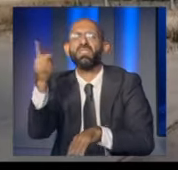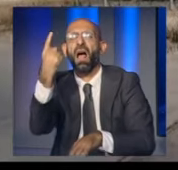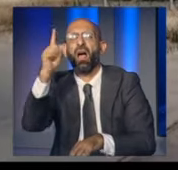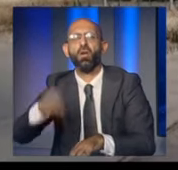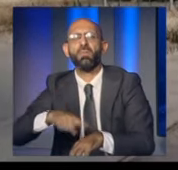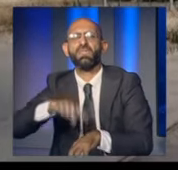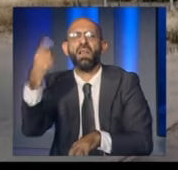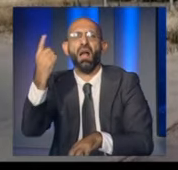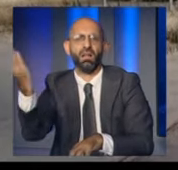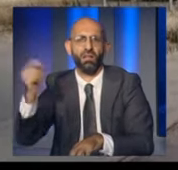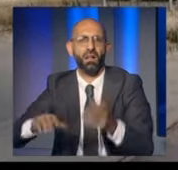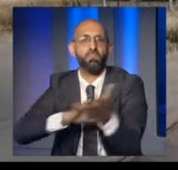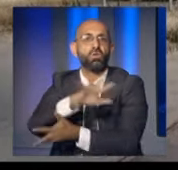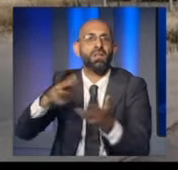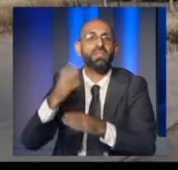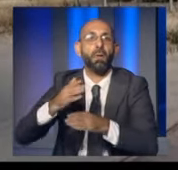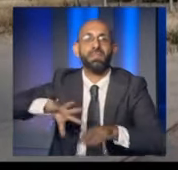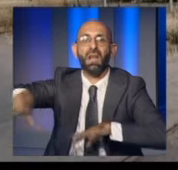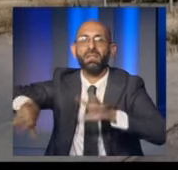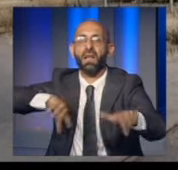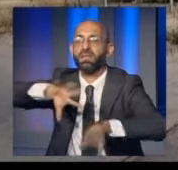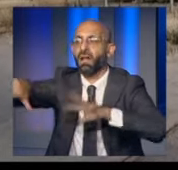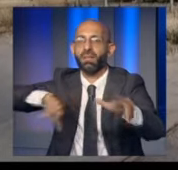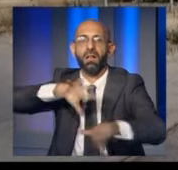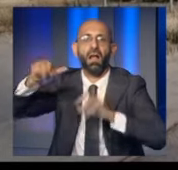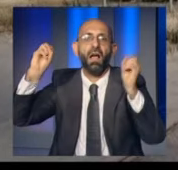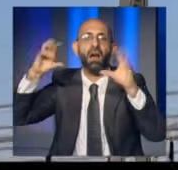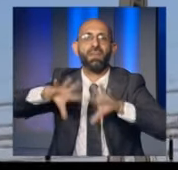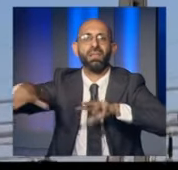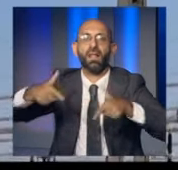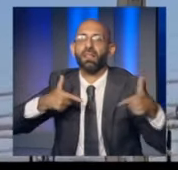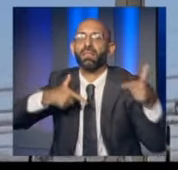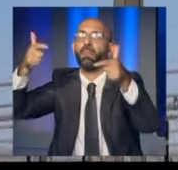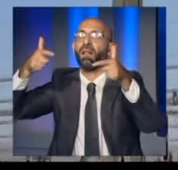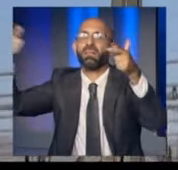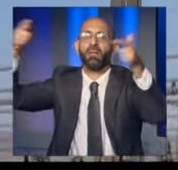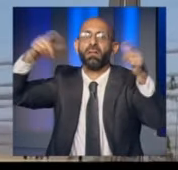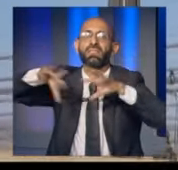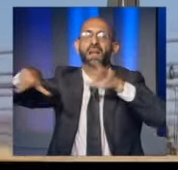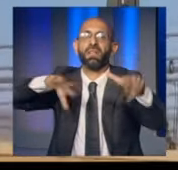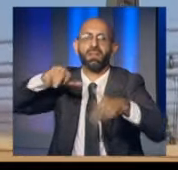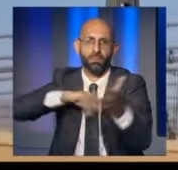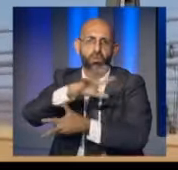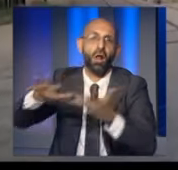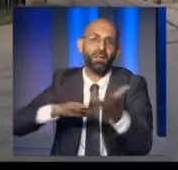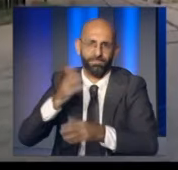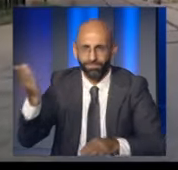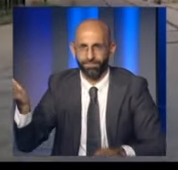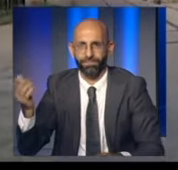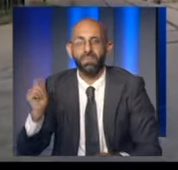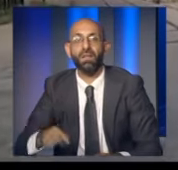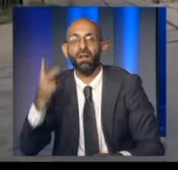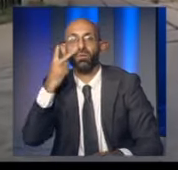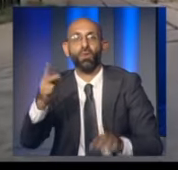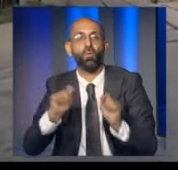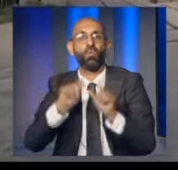يوميا، كما أن هناك مشكلة لها علاقة بسرقات حصلت على الشبكة طاولت أعمدة توتر عالي وكابلات. حاليا